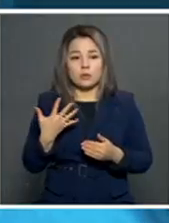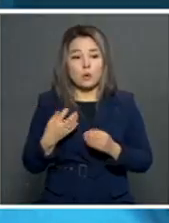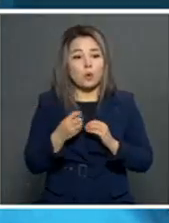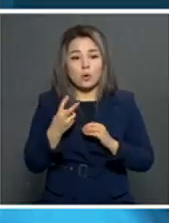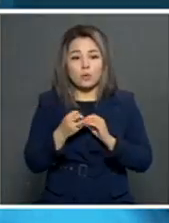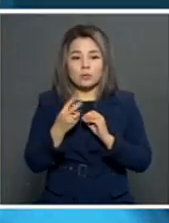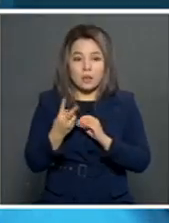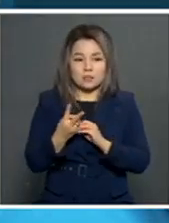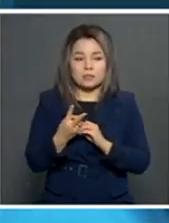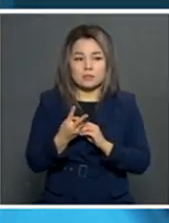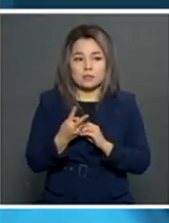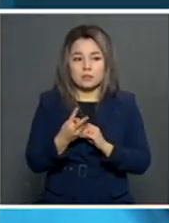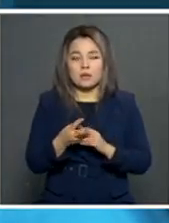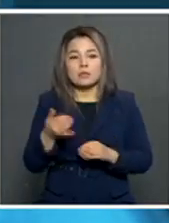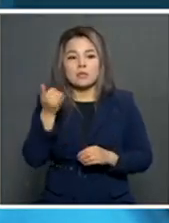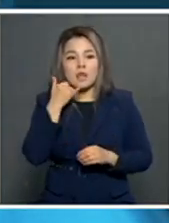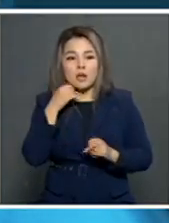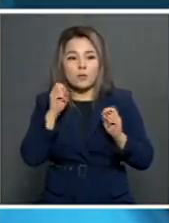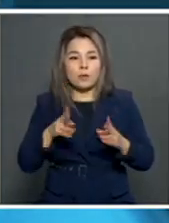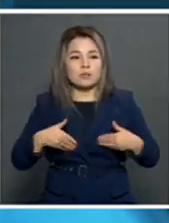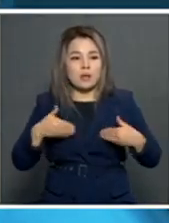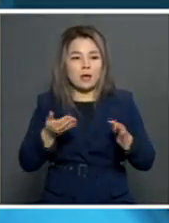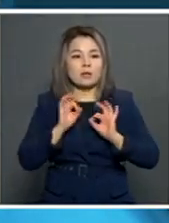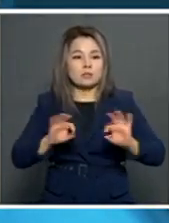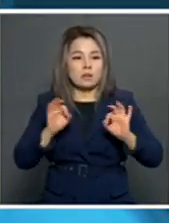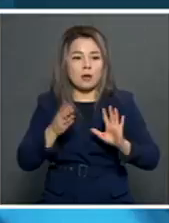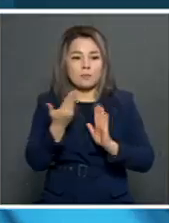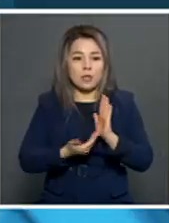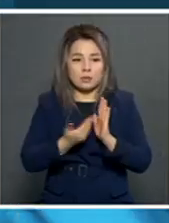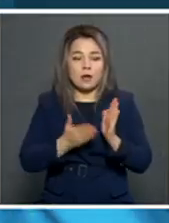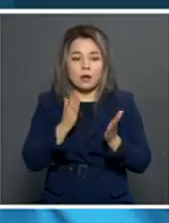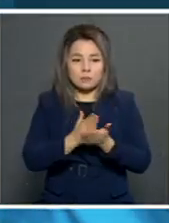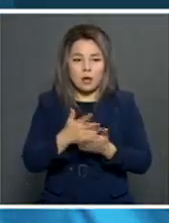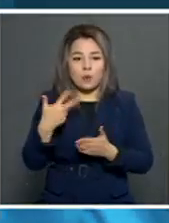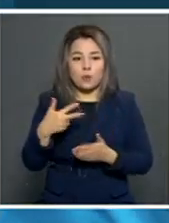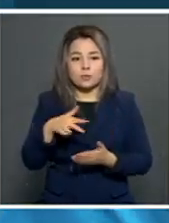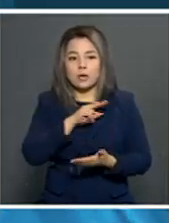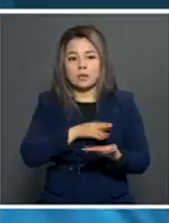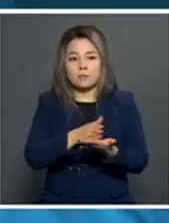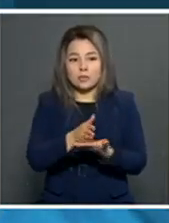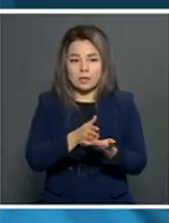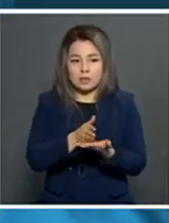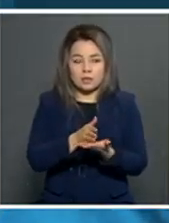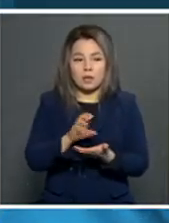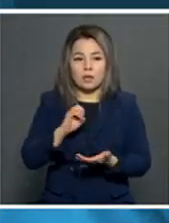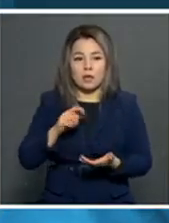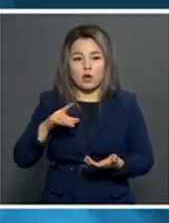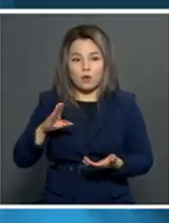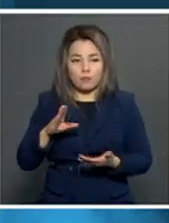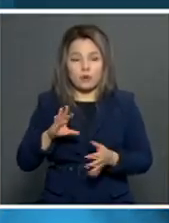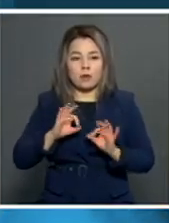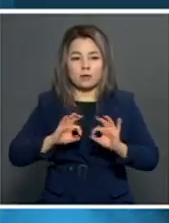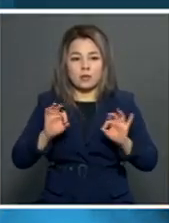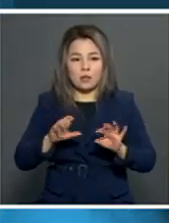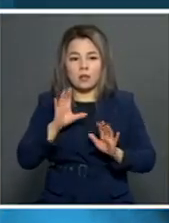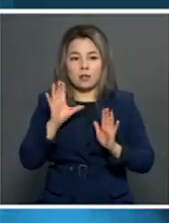212-сі телефон арқылы кеңес берсе, оның 30 аз қызметкері ЕГОВ арқылы